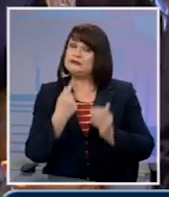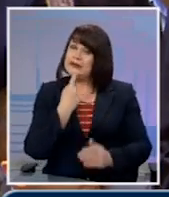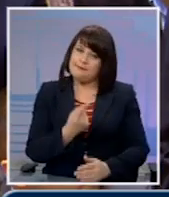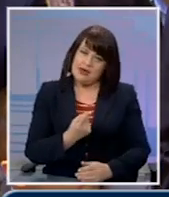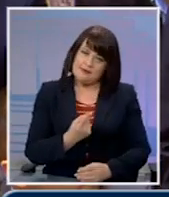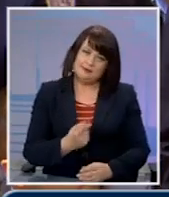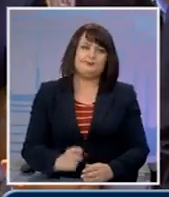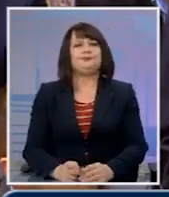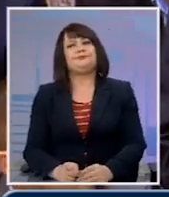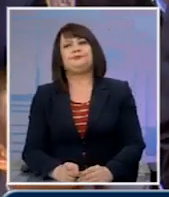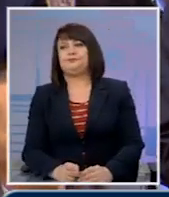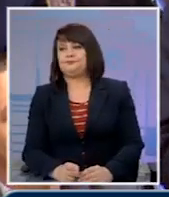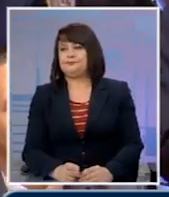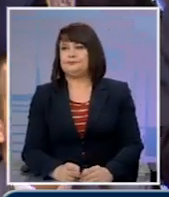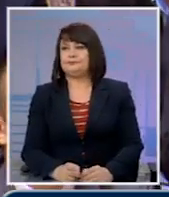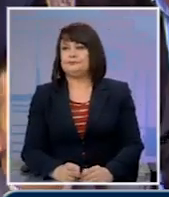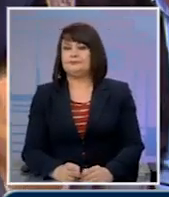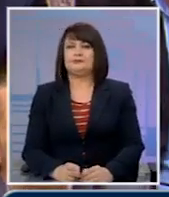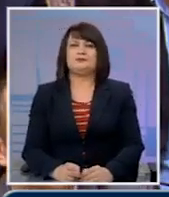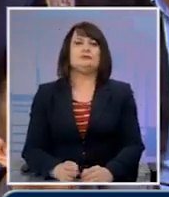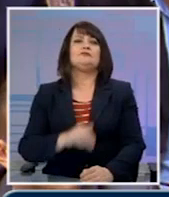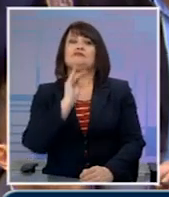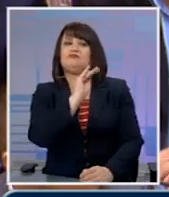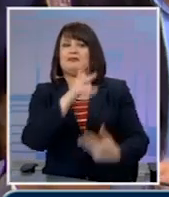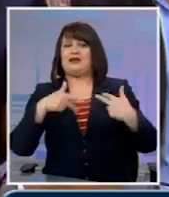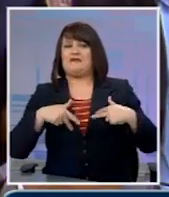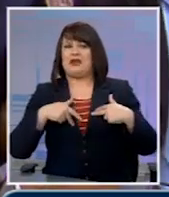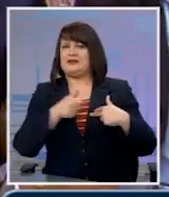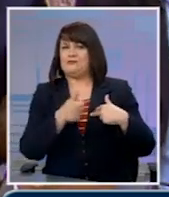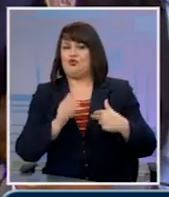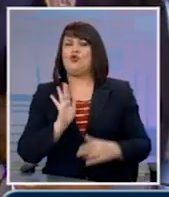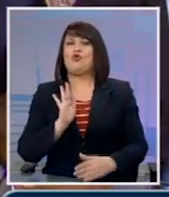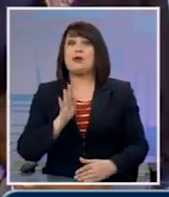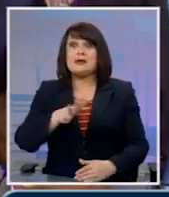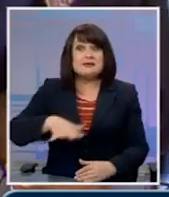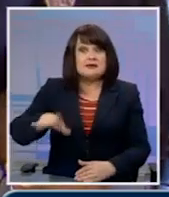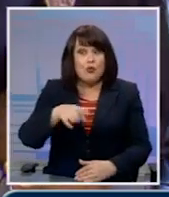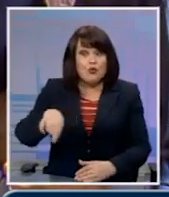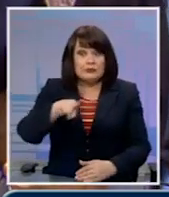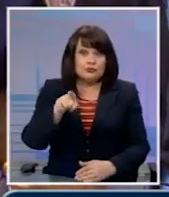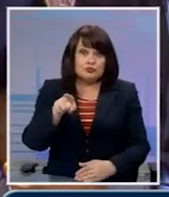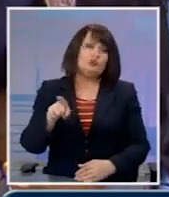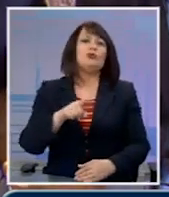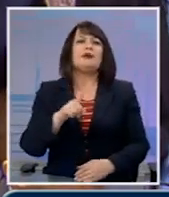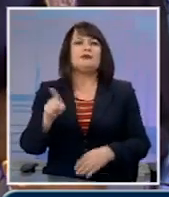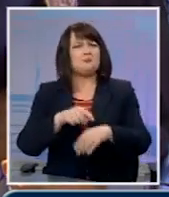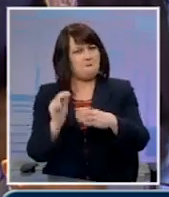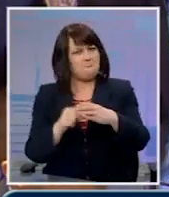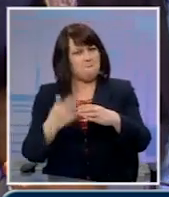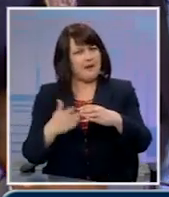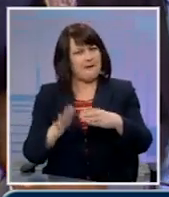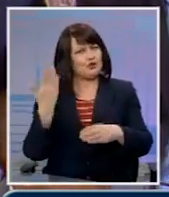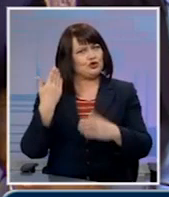αυτό δεν απευθύνεται μόνο στην κυβέρνηση αλλά και σε όλους αυτούς οι οποίοι ψήφισαν